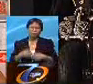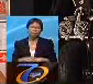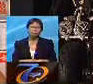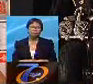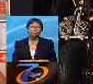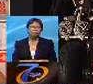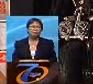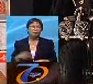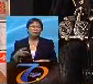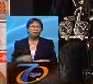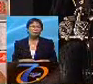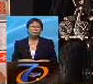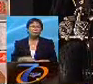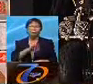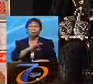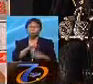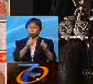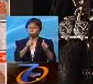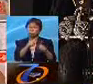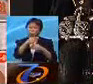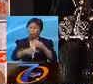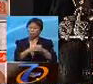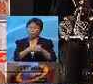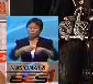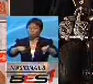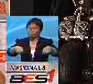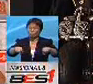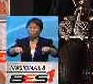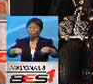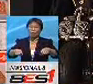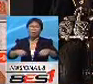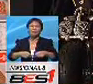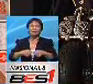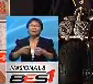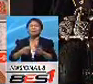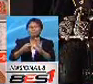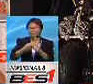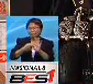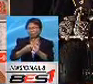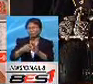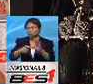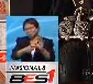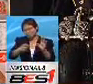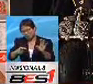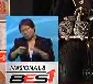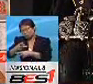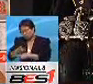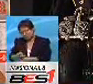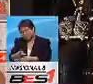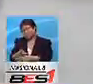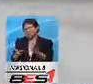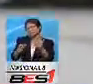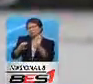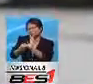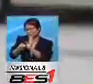Dan juga kelebihan pada Mobility Adventure Design ini ialah mempunyai bateri yang portable, boleh cabut dan kita boleh simpan, kita